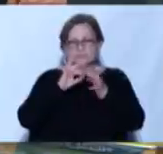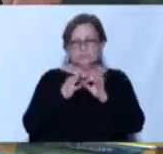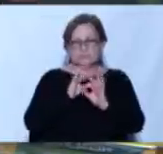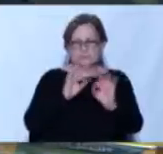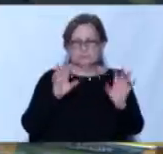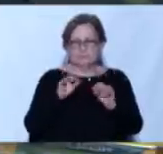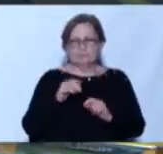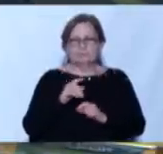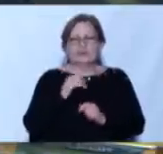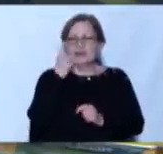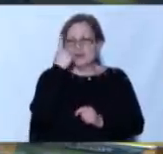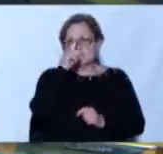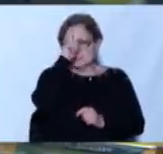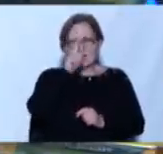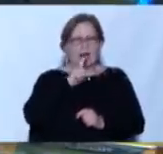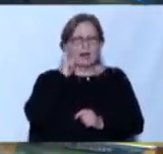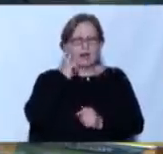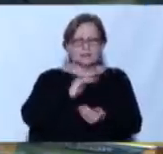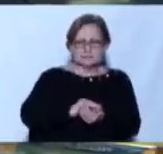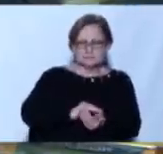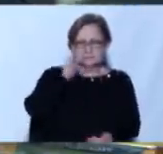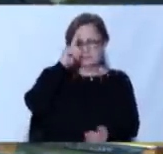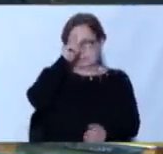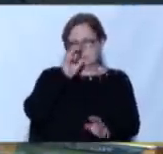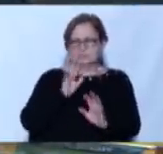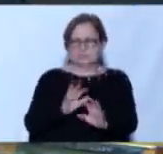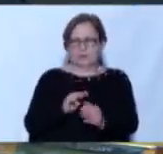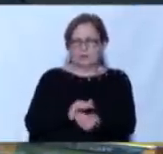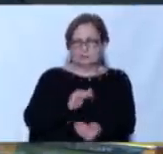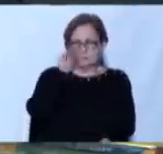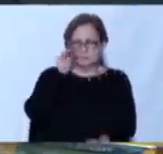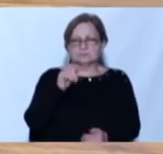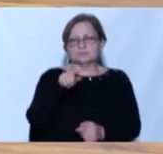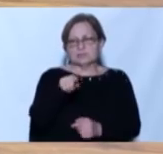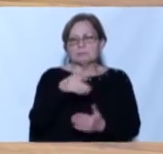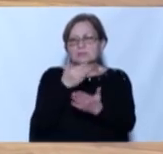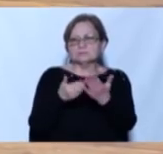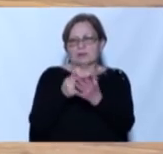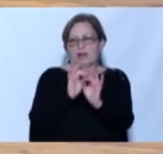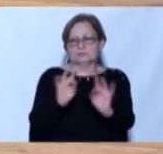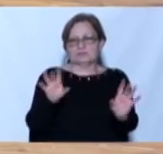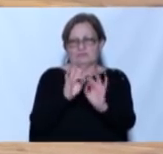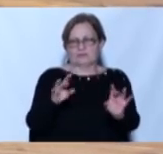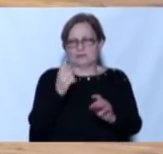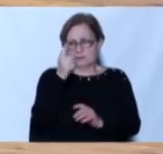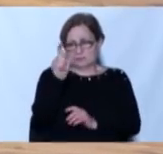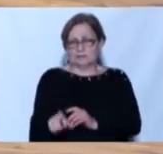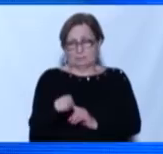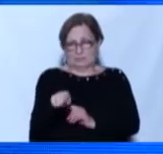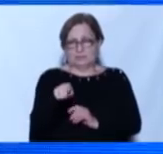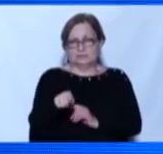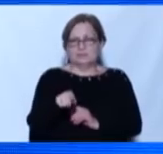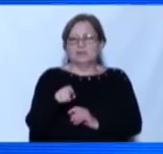ახალგაზრდა კაცს ზდიან და მის გარშემო მოყავთ არგუმენტები, რა არის სინამდვილეში ეს ცხოვრება, რაზე დგას ეს ცხოვრება,